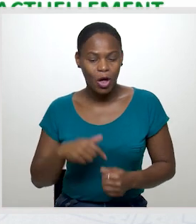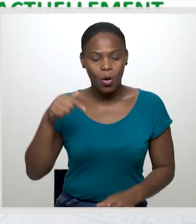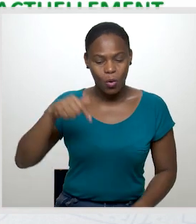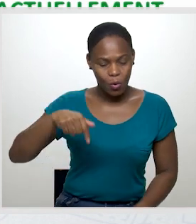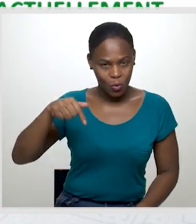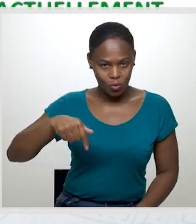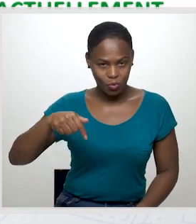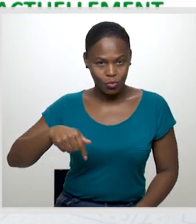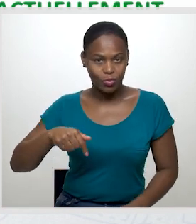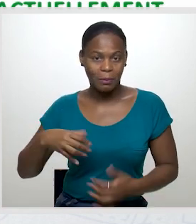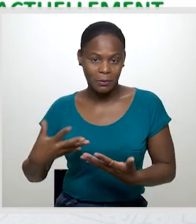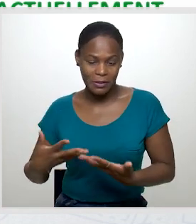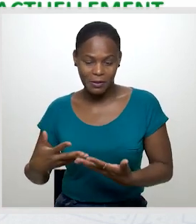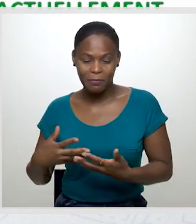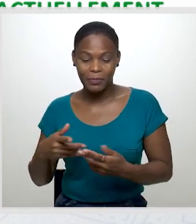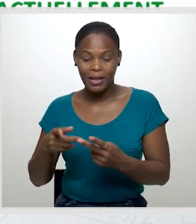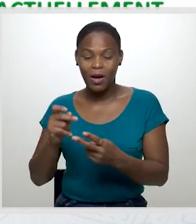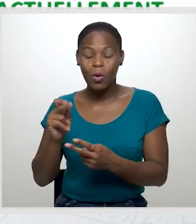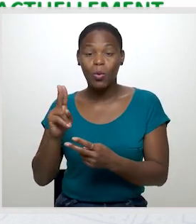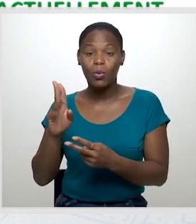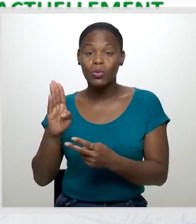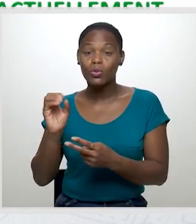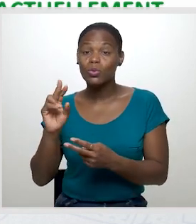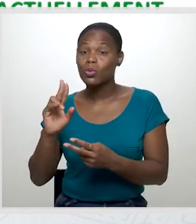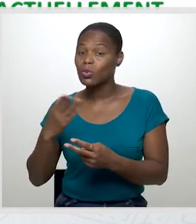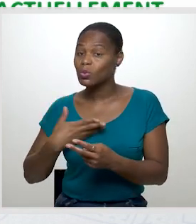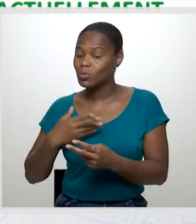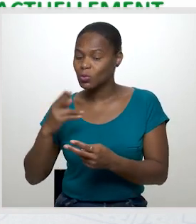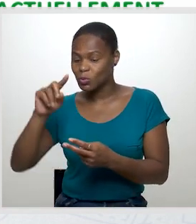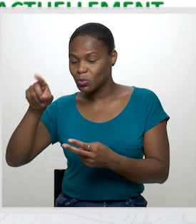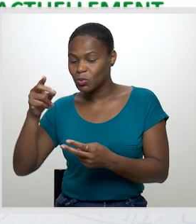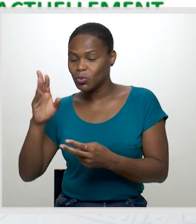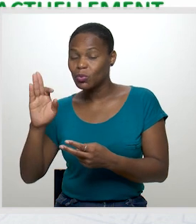aujourd'hui, le présent, avant, le passé,